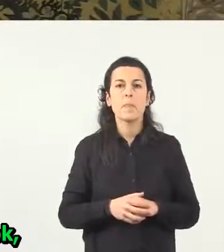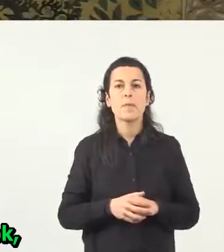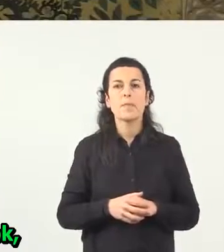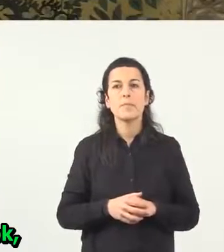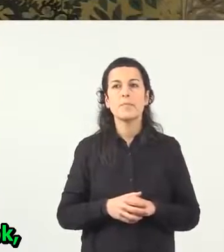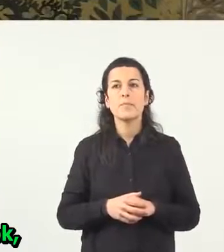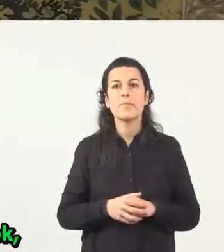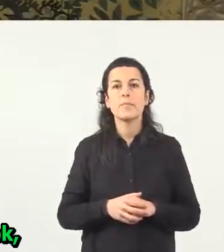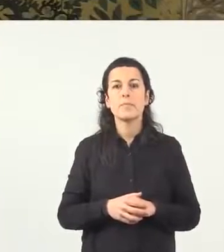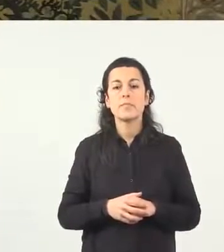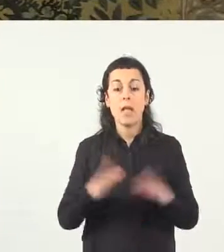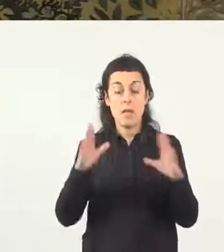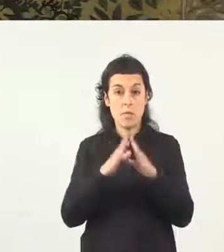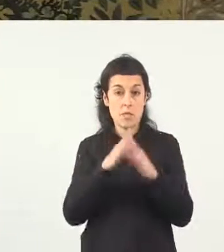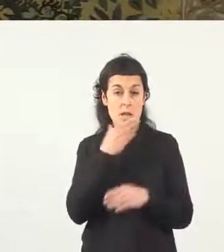dut, feminista gazte